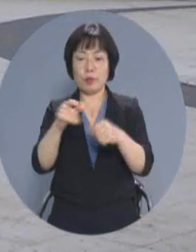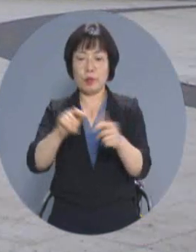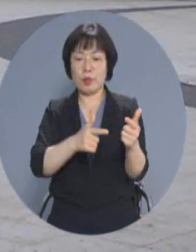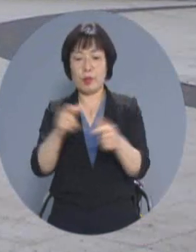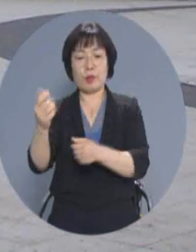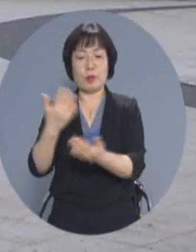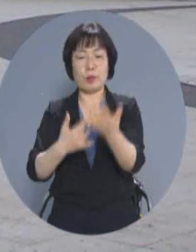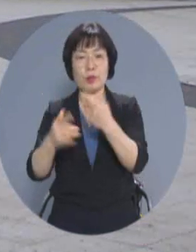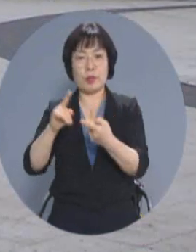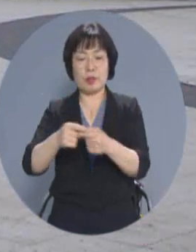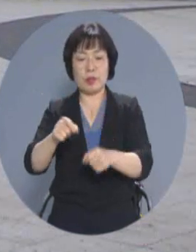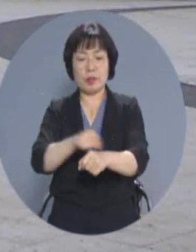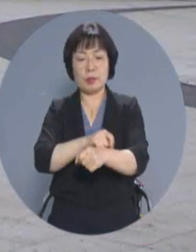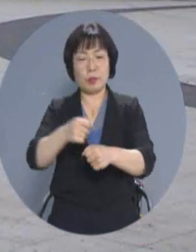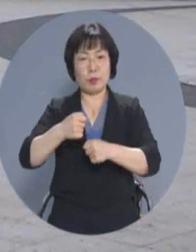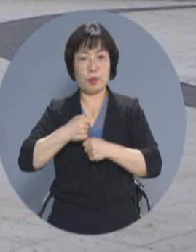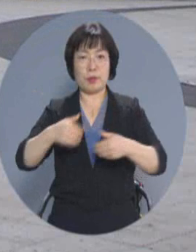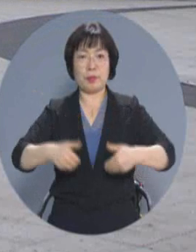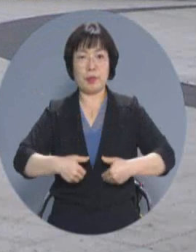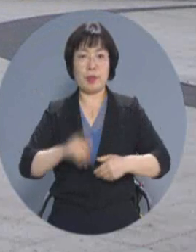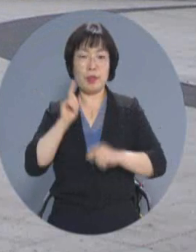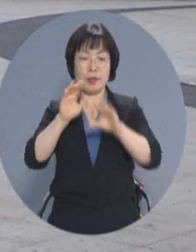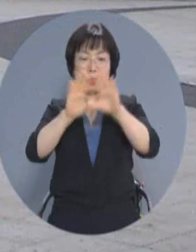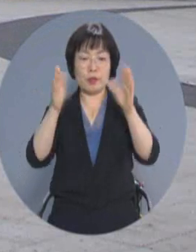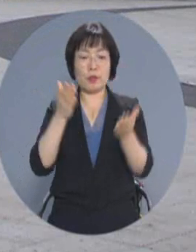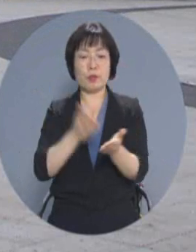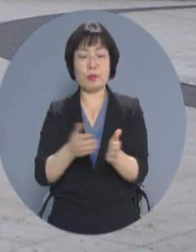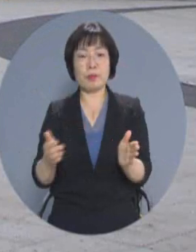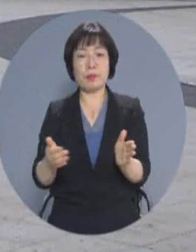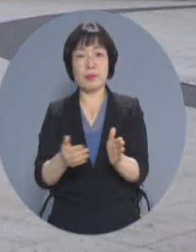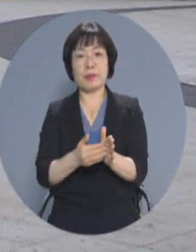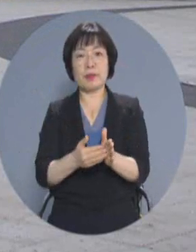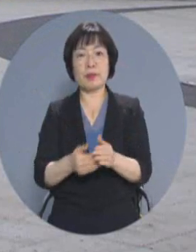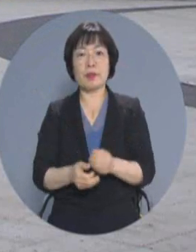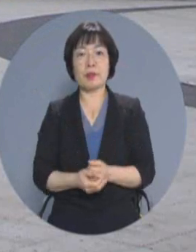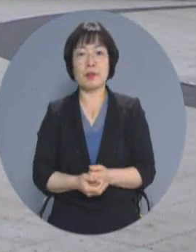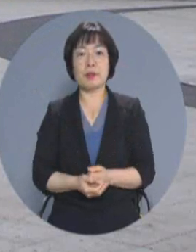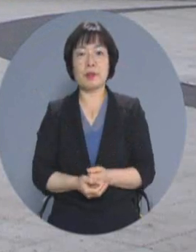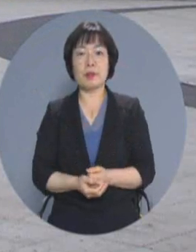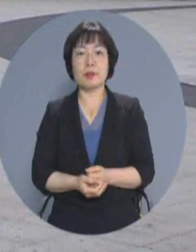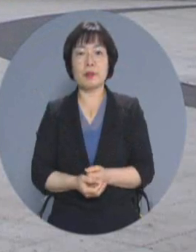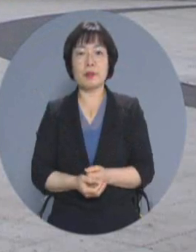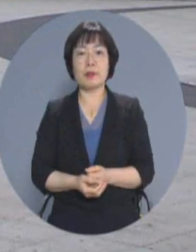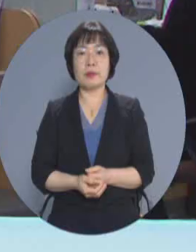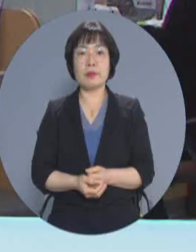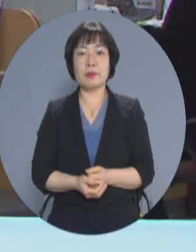각종 화재에 각별히 주의하셔야겠습니다. 지금까지 AI 날씨였습니다.